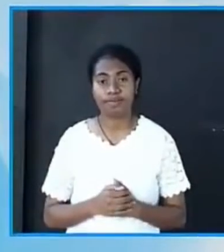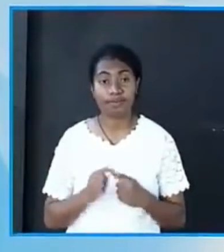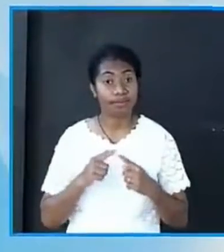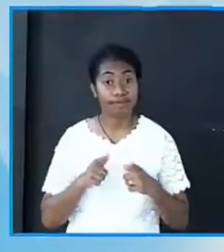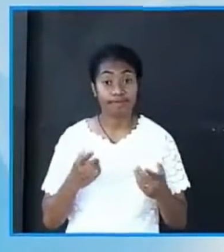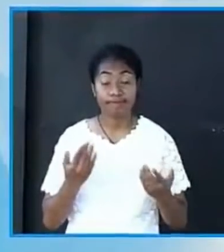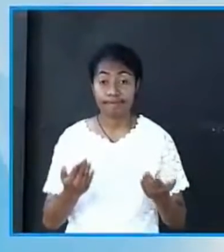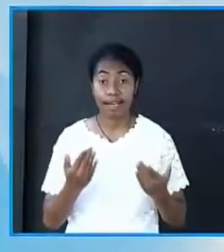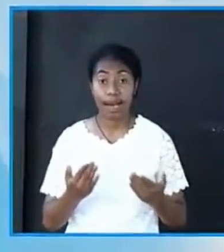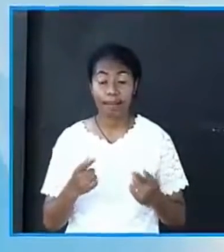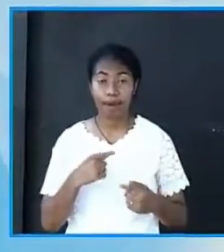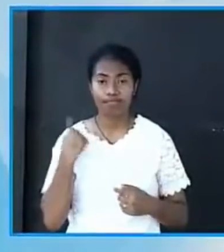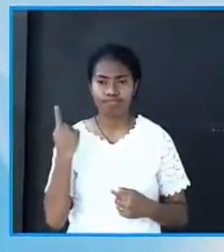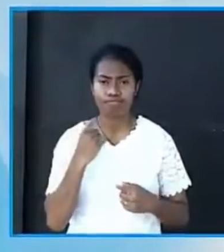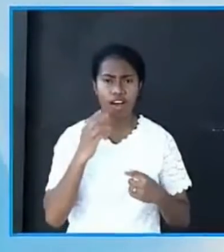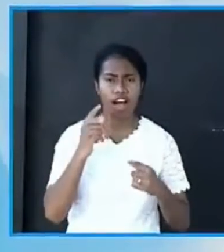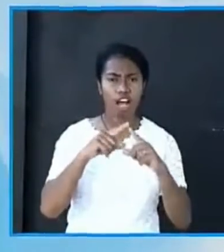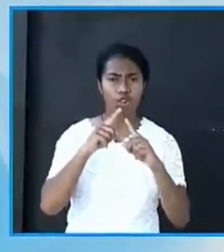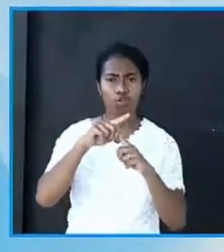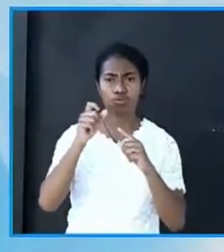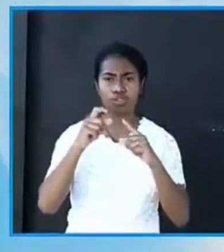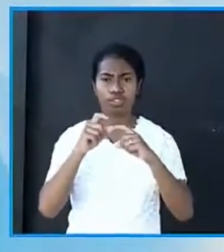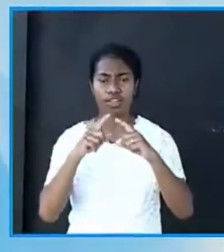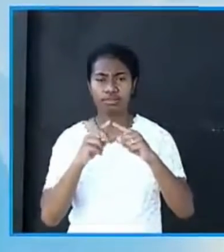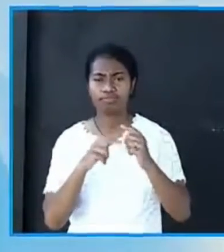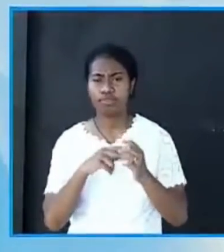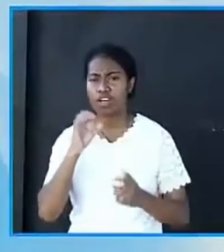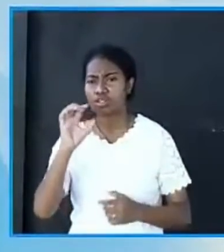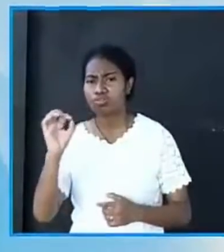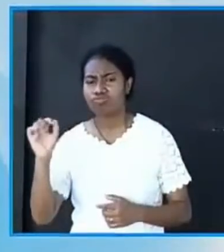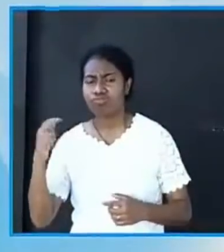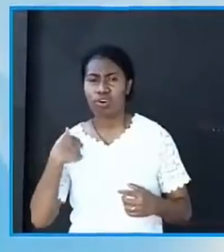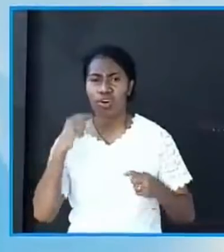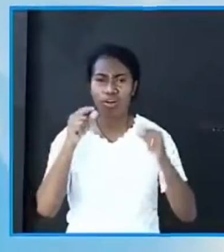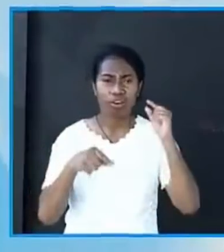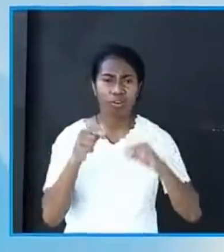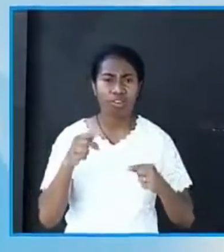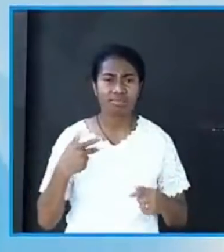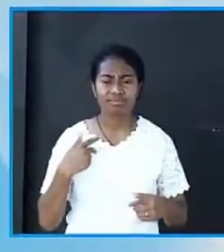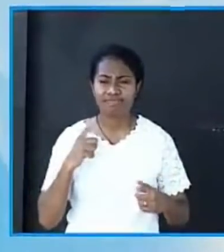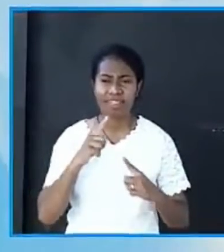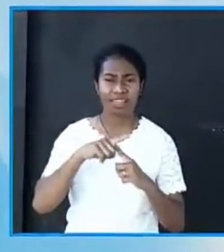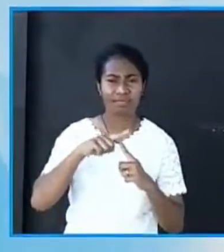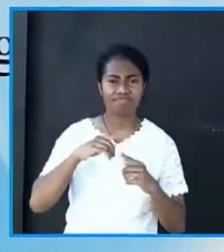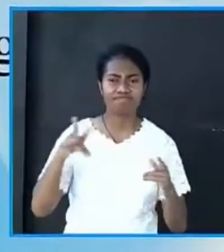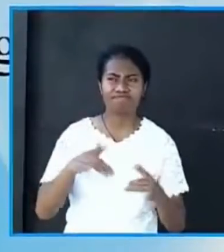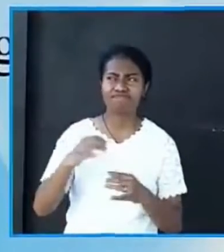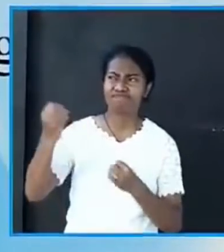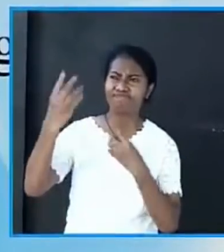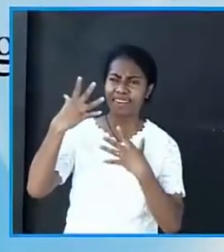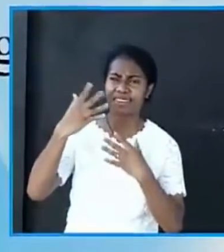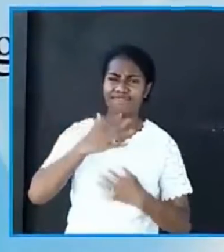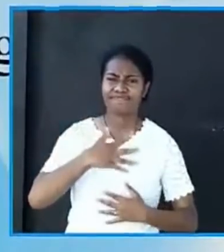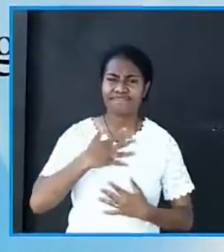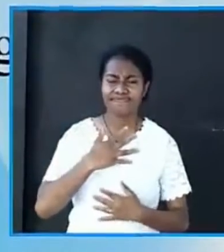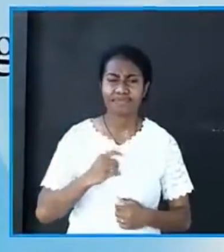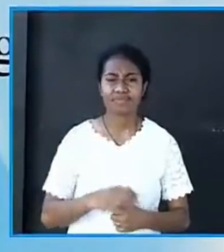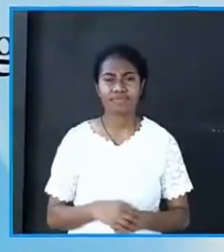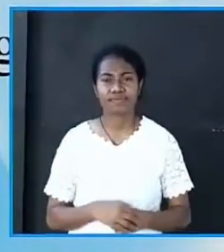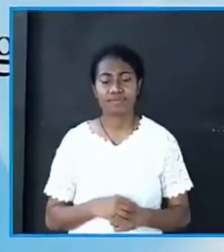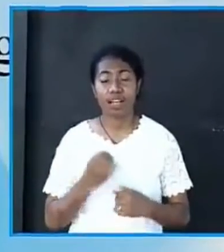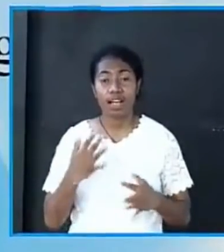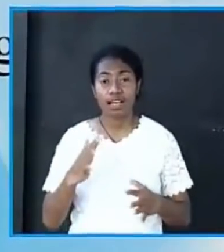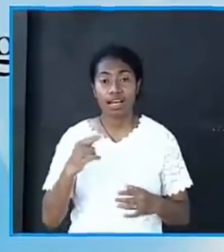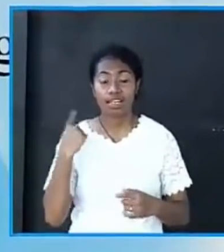Mengapa ratusan ribu orang mendengar untuk empat jam dengan merupakan panas terik matahari yang menyamar karena